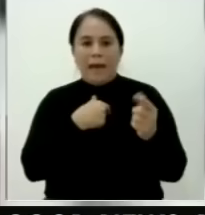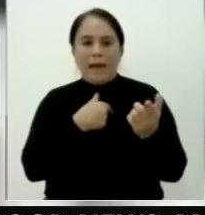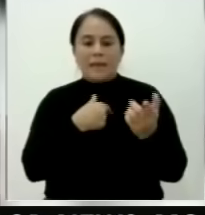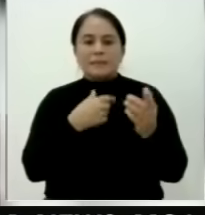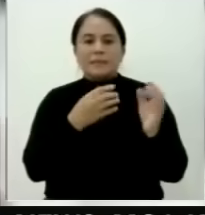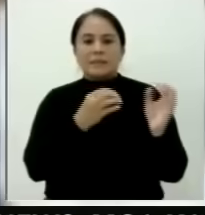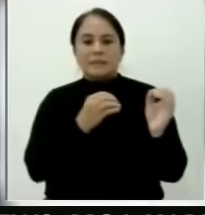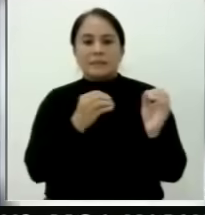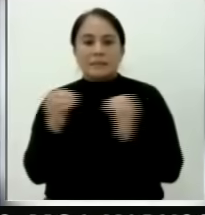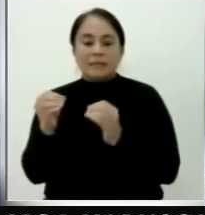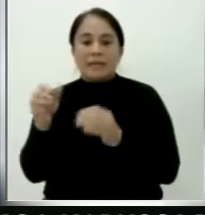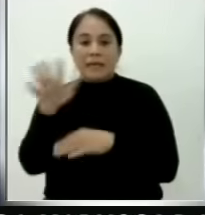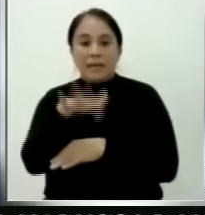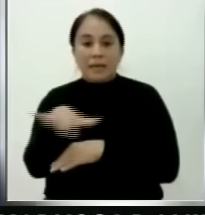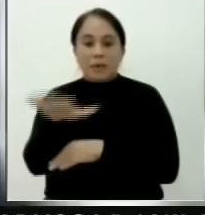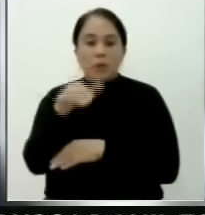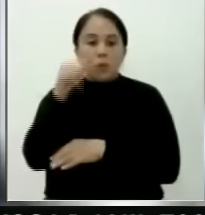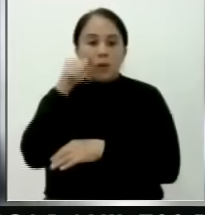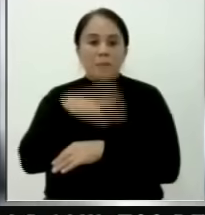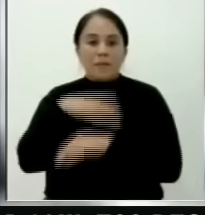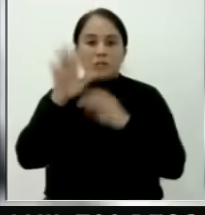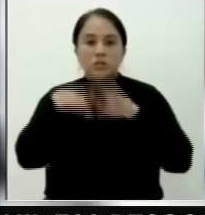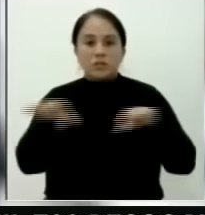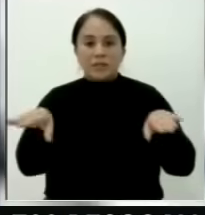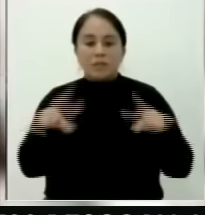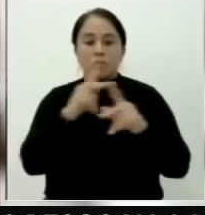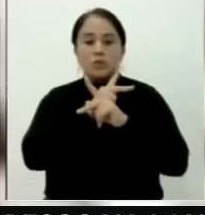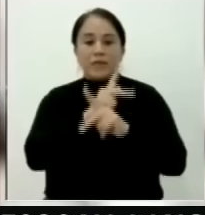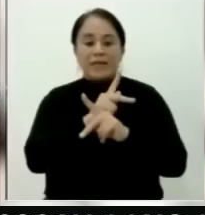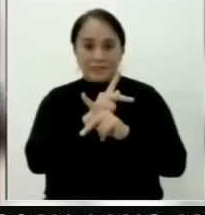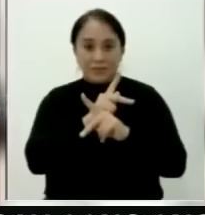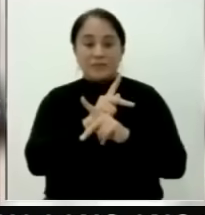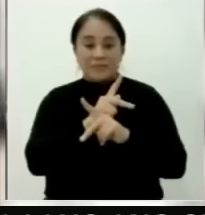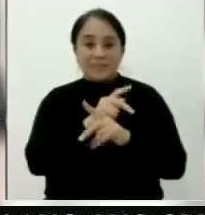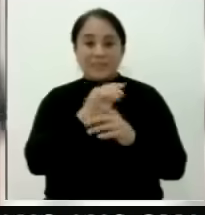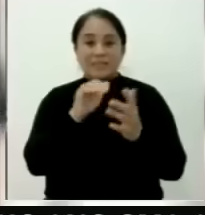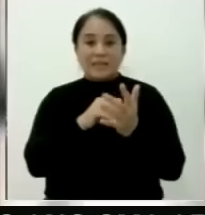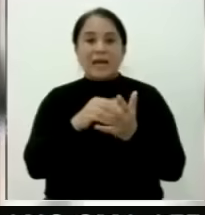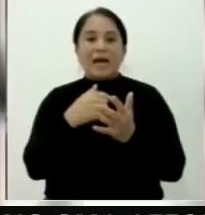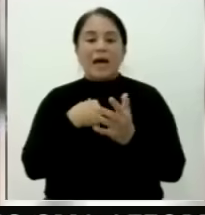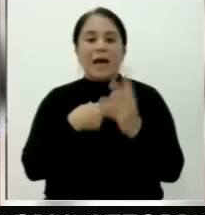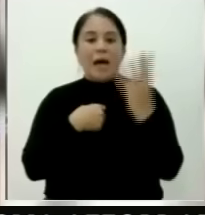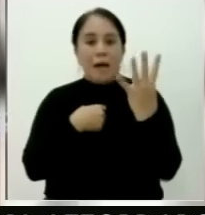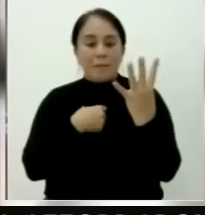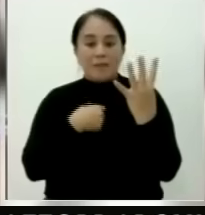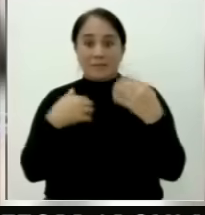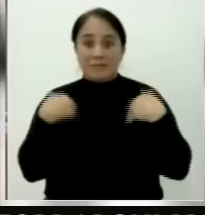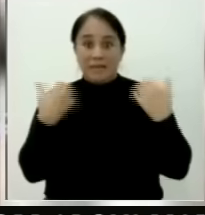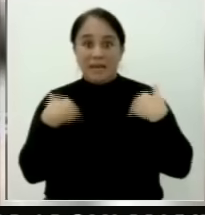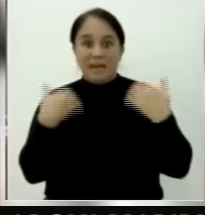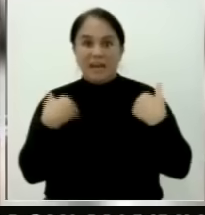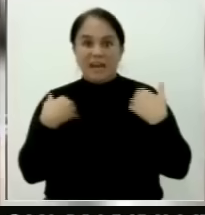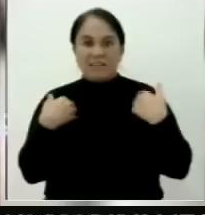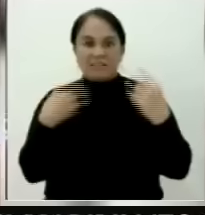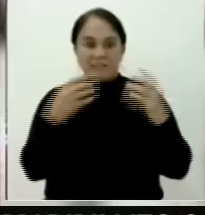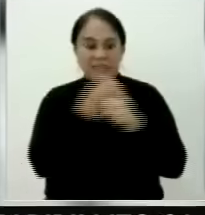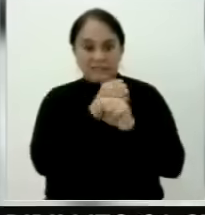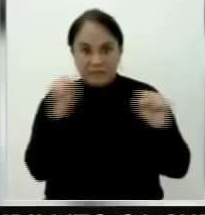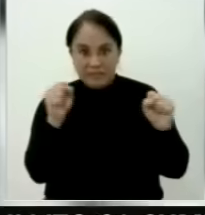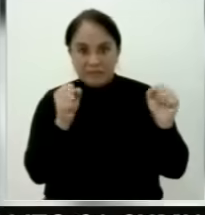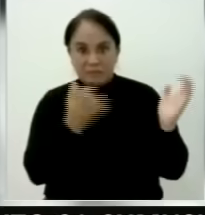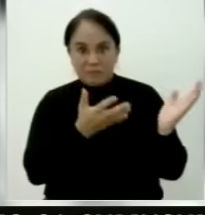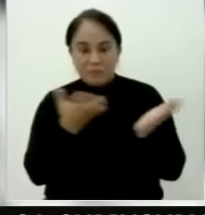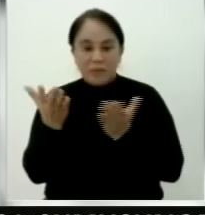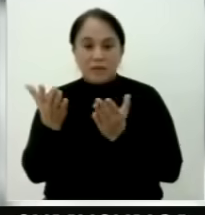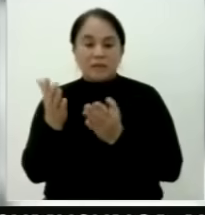kanilang area ang Women and Children Protection Center or WCPC at apat na menor de edad ang kanila raw ni rescue Lunes ng hapon.